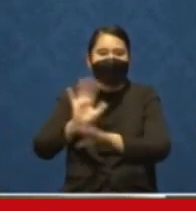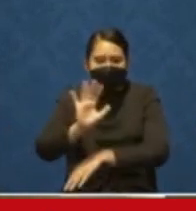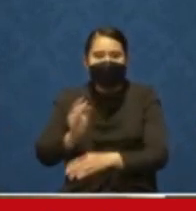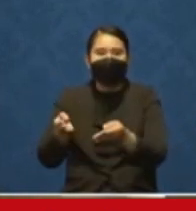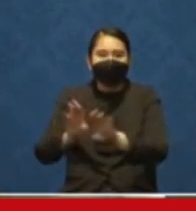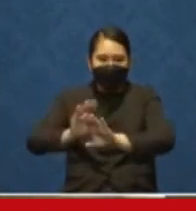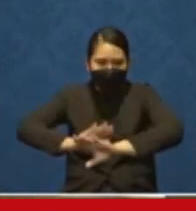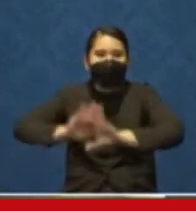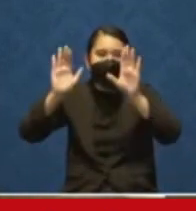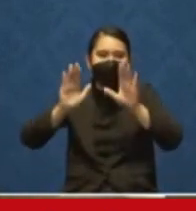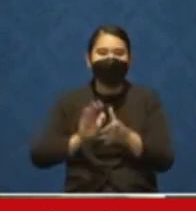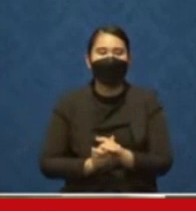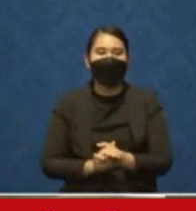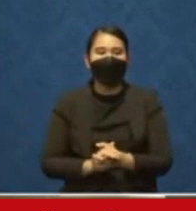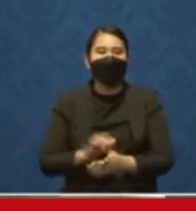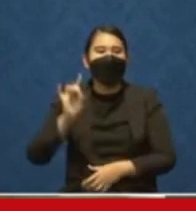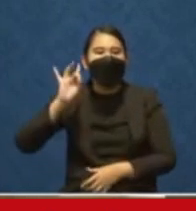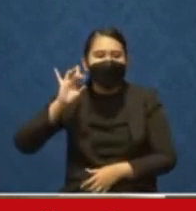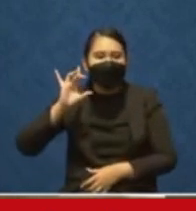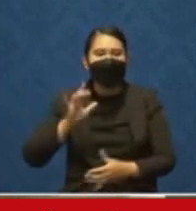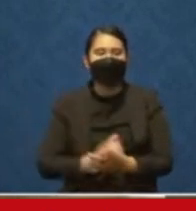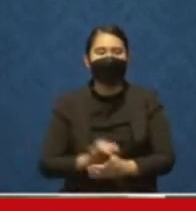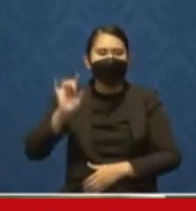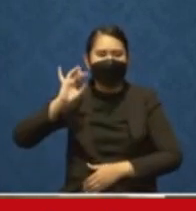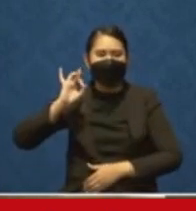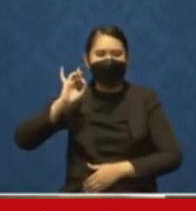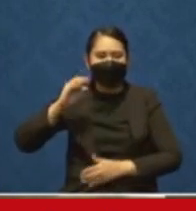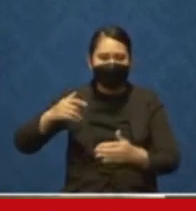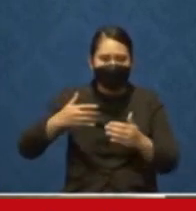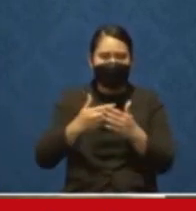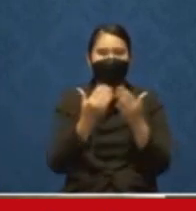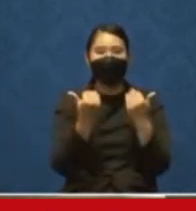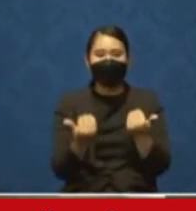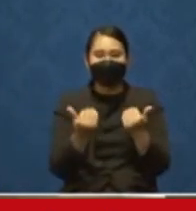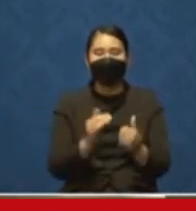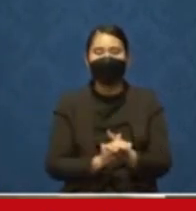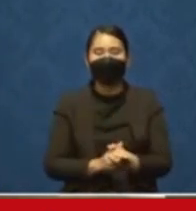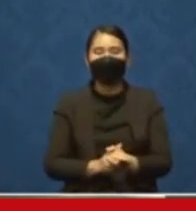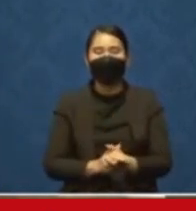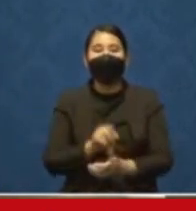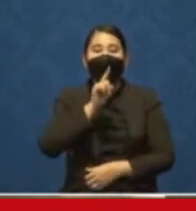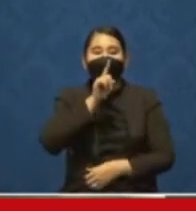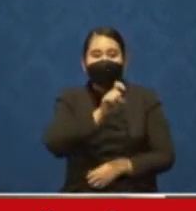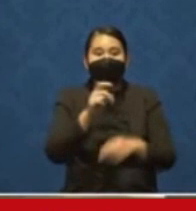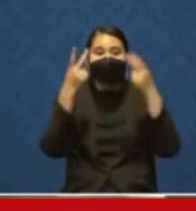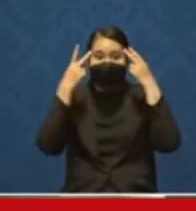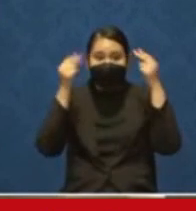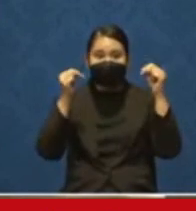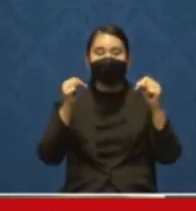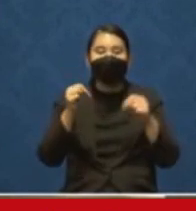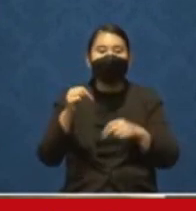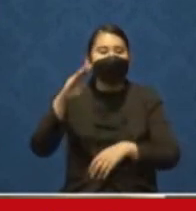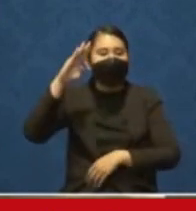ชี้มาทางเดียวกันหมดว่าอย่าไปปิดหรือปิดแล้วให้ยกเลิกซะไม่เอา